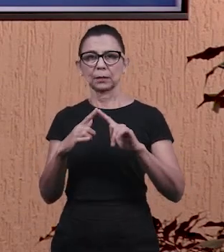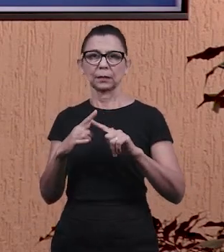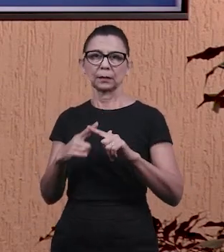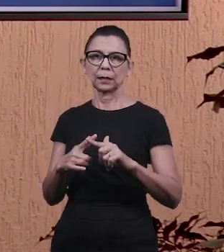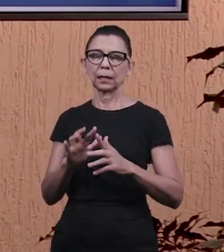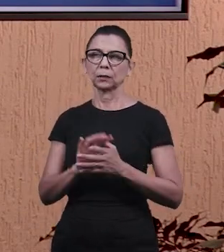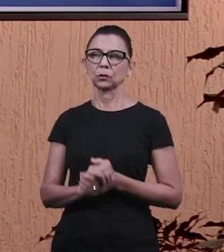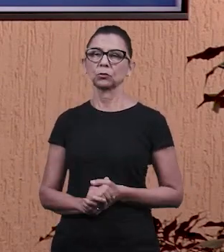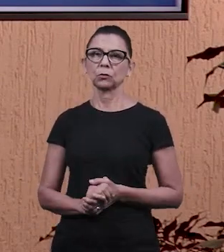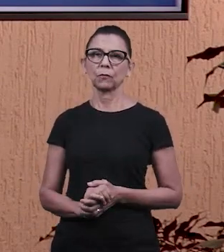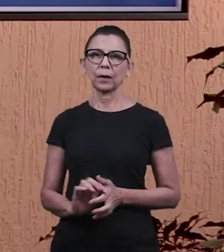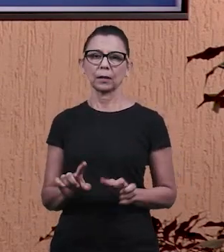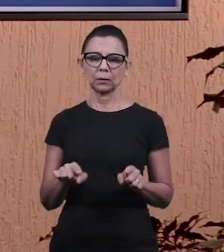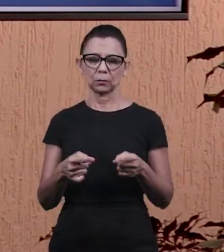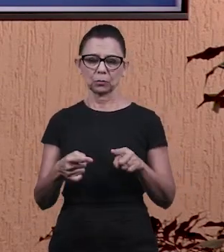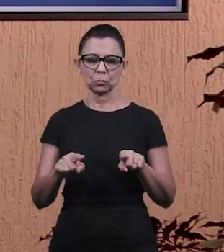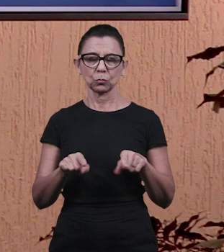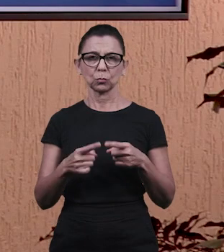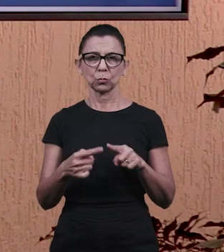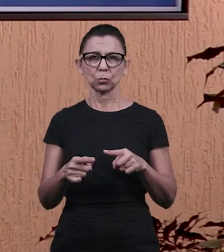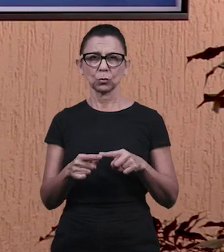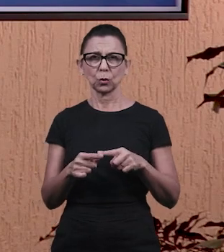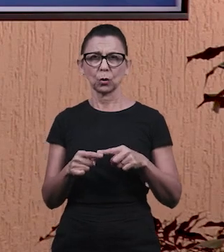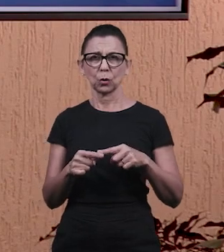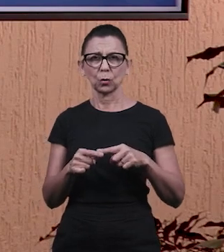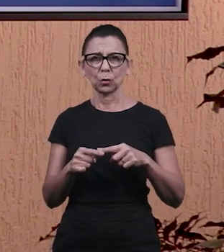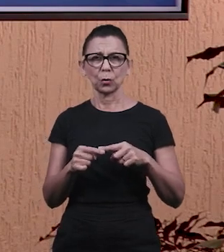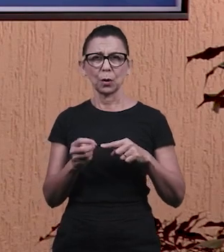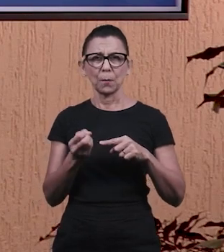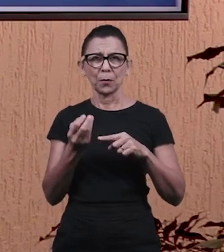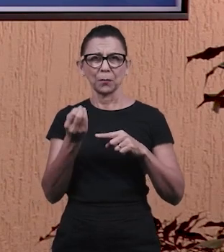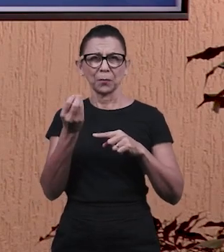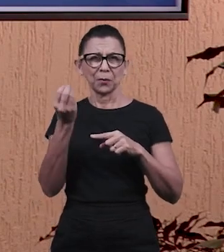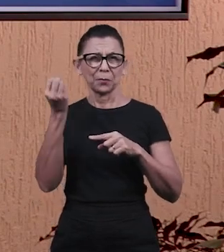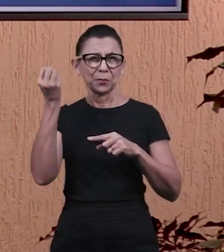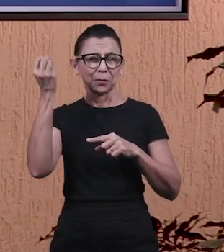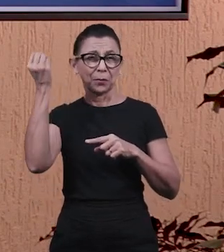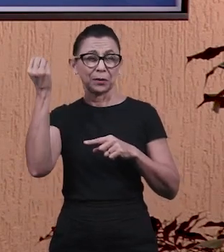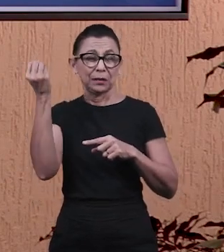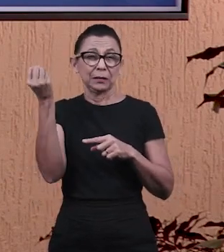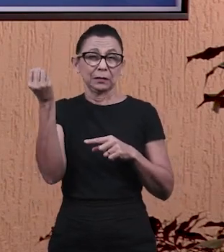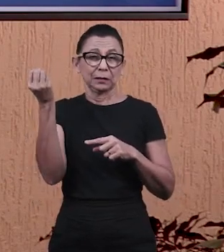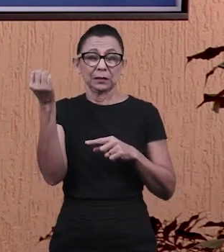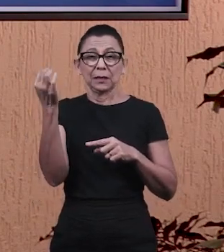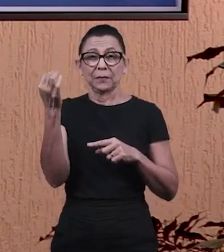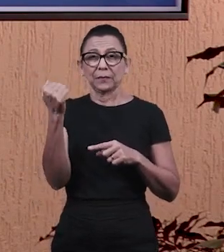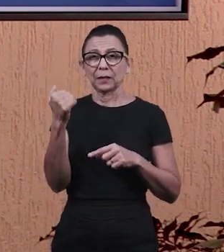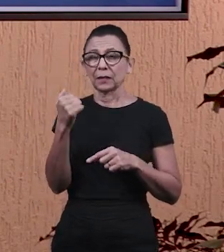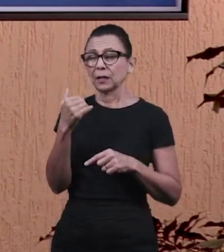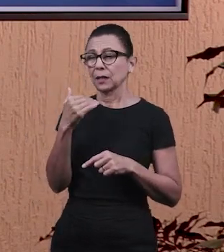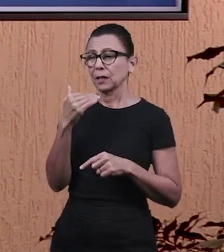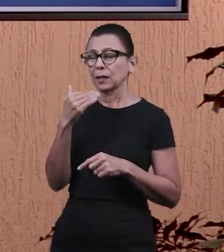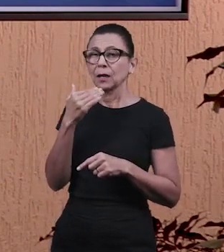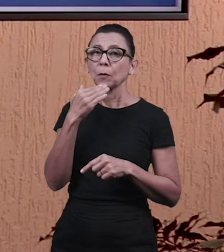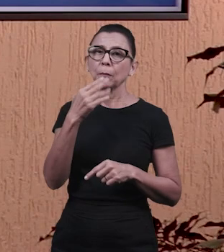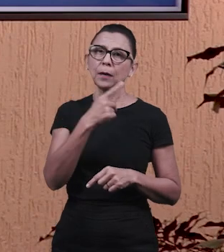немножко громче. Вы можете поговорить с пастором и попросить, чтобы пастор попросил